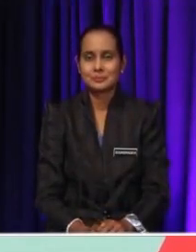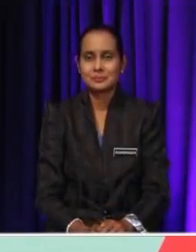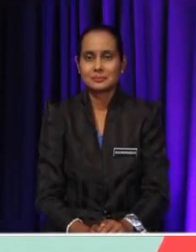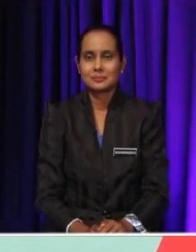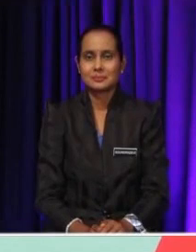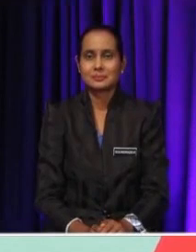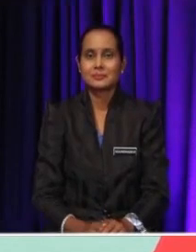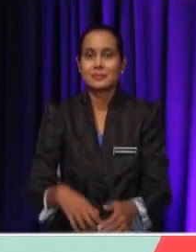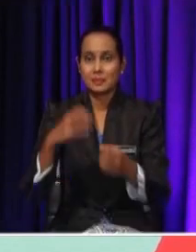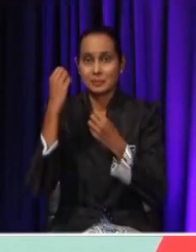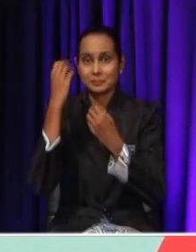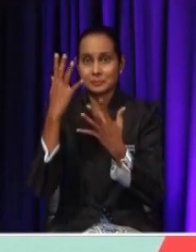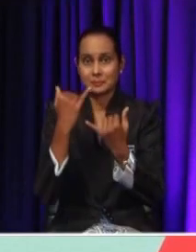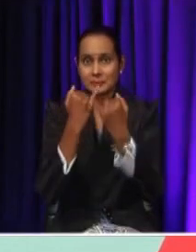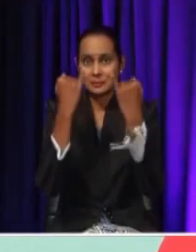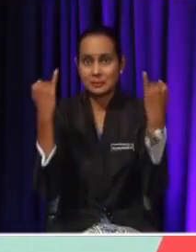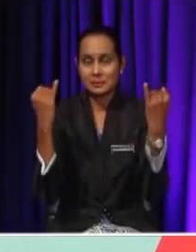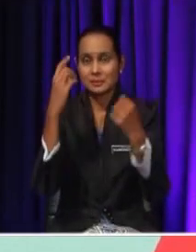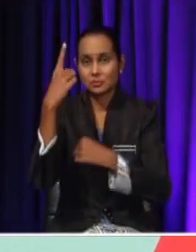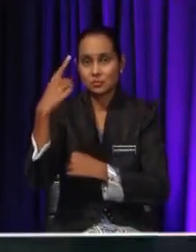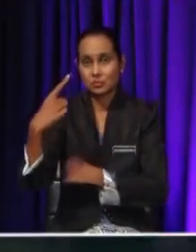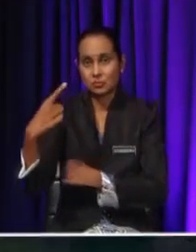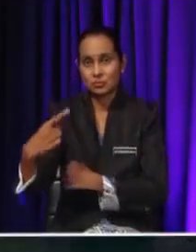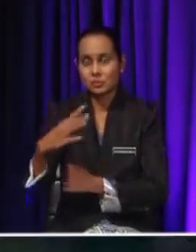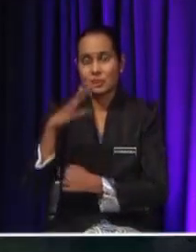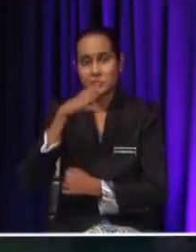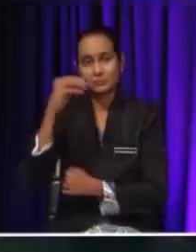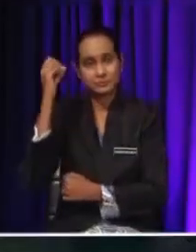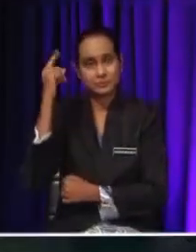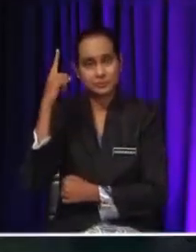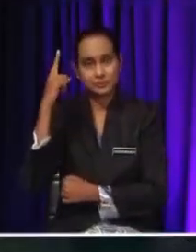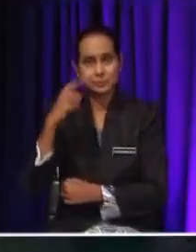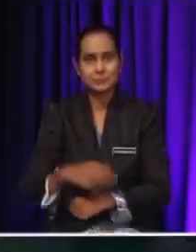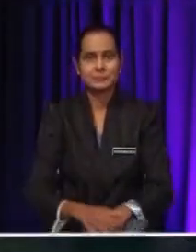menceritakan itu jelas satu-satu dan paham